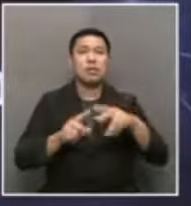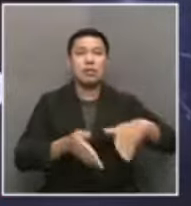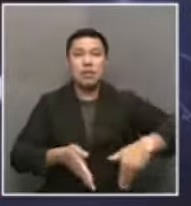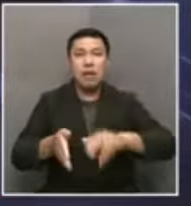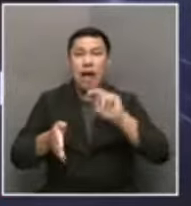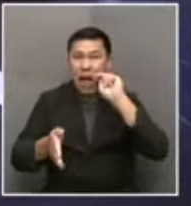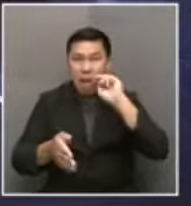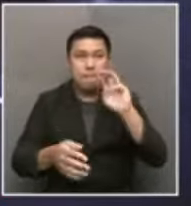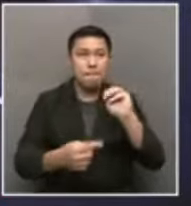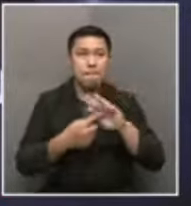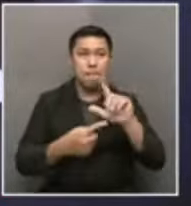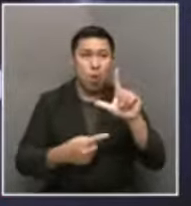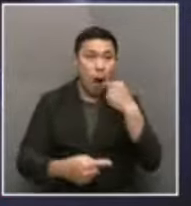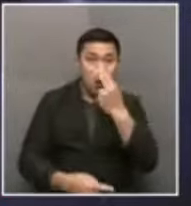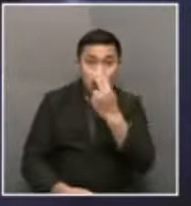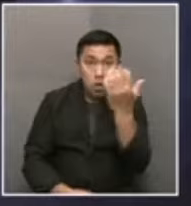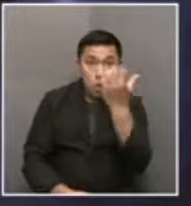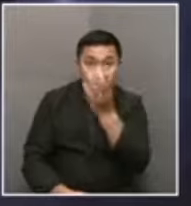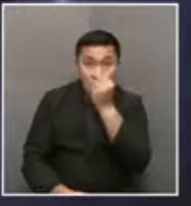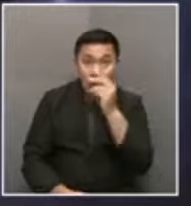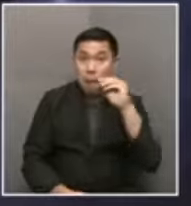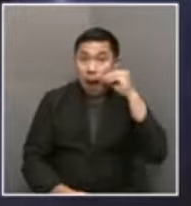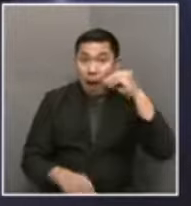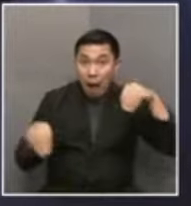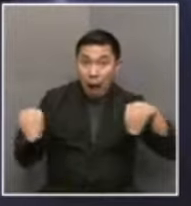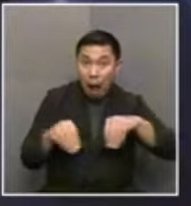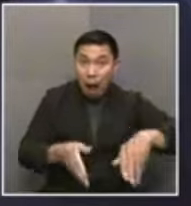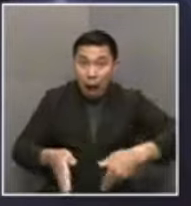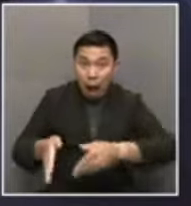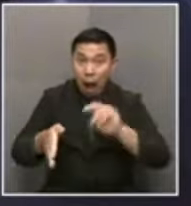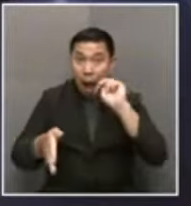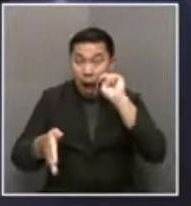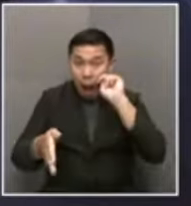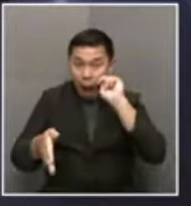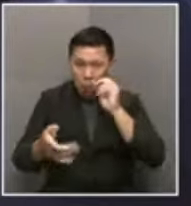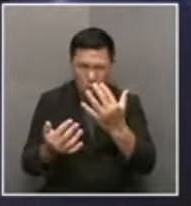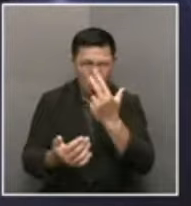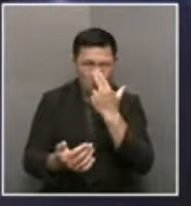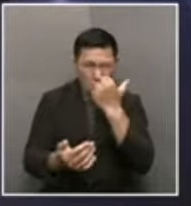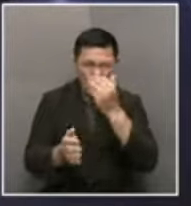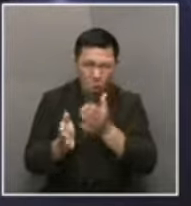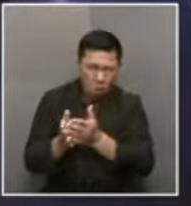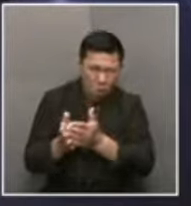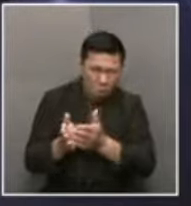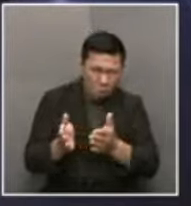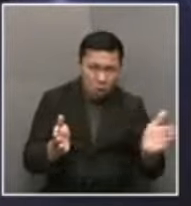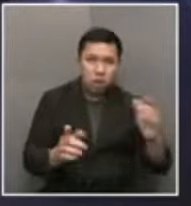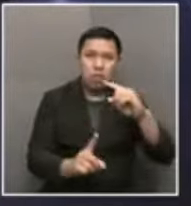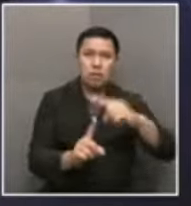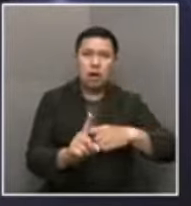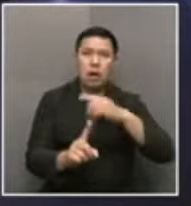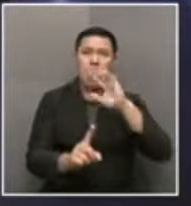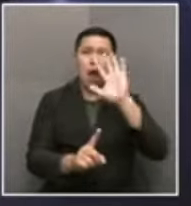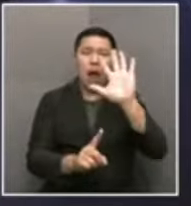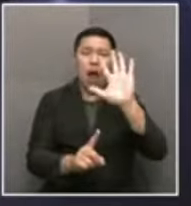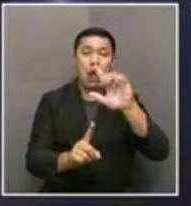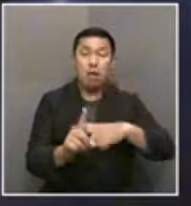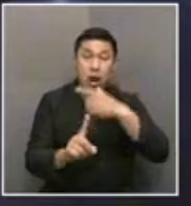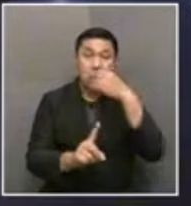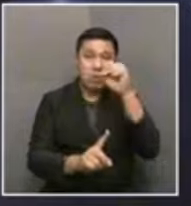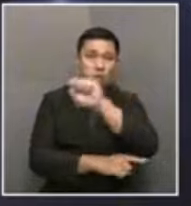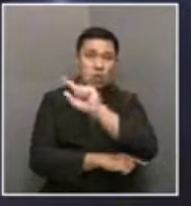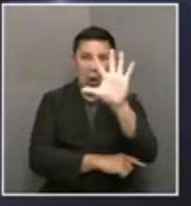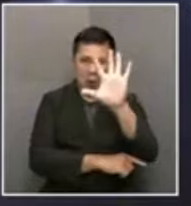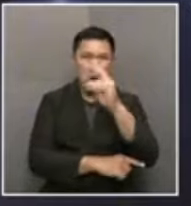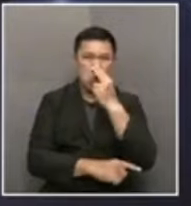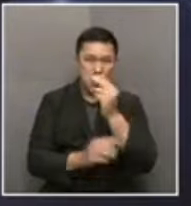ที่ชมข่าวอยู่อาศัยอยู่ริมน้ำต้องเฝ้าระวังน้ำท่วมไปจนถึง5ตุลาคมนี้เลยนะคะซึ่งท่านนายกรัฐมนตรีก็ได้กำชับหน่วยงานที่เกี่ยว